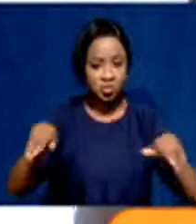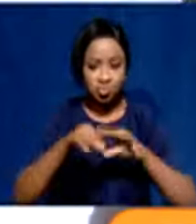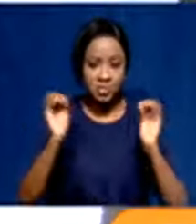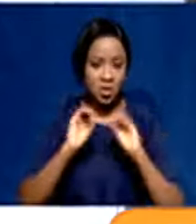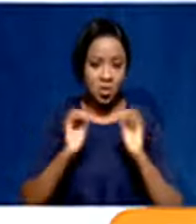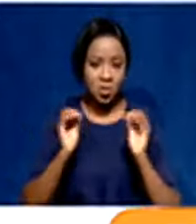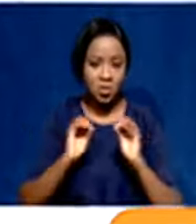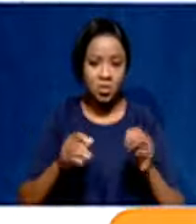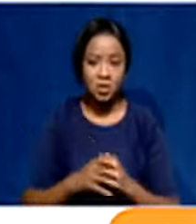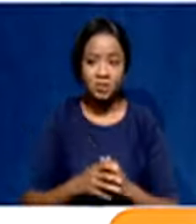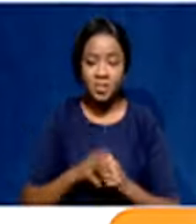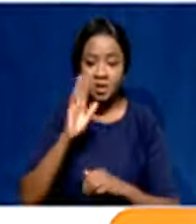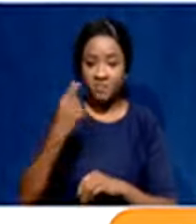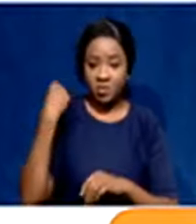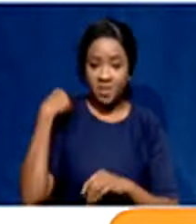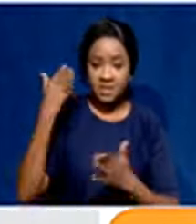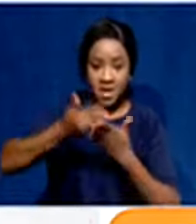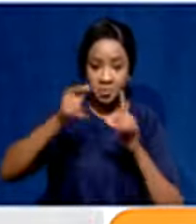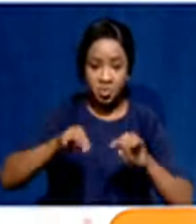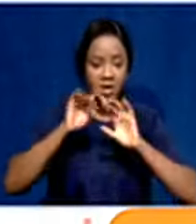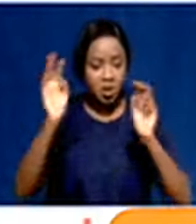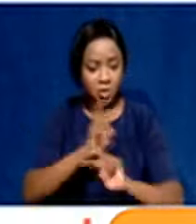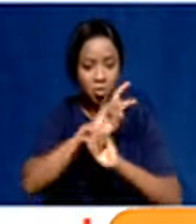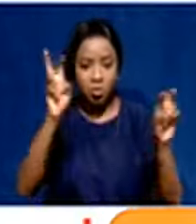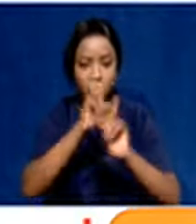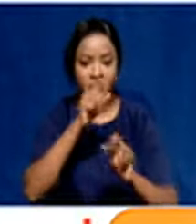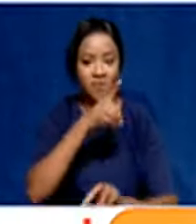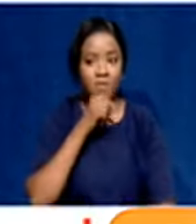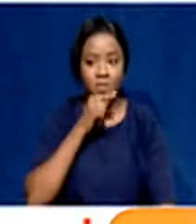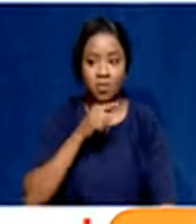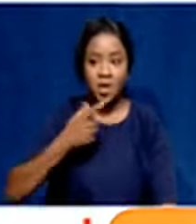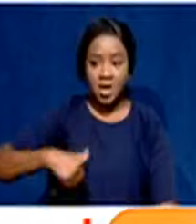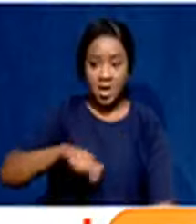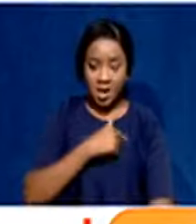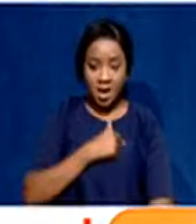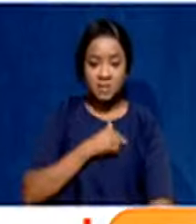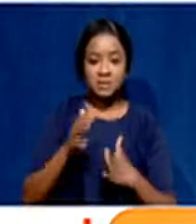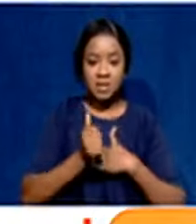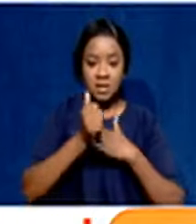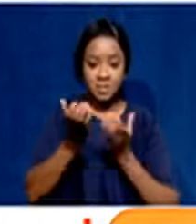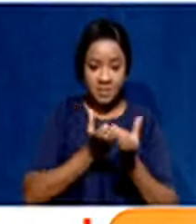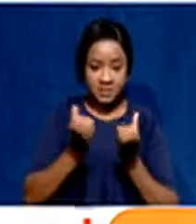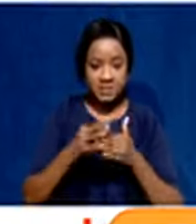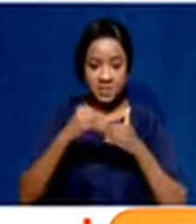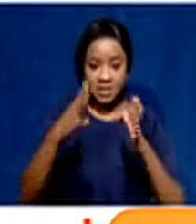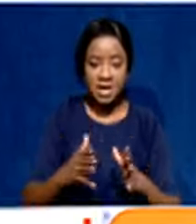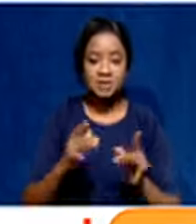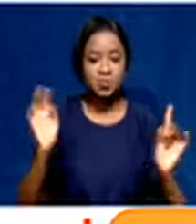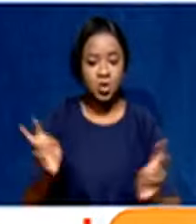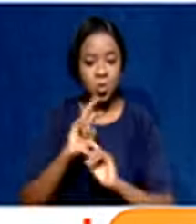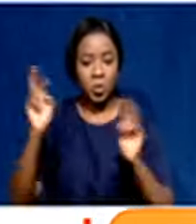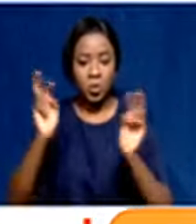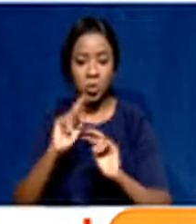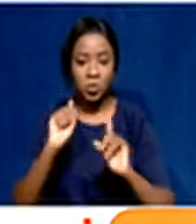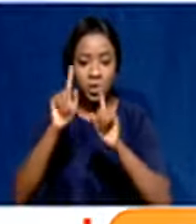tangu jana mpaka leo wu anuta mtoto na sisi kama vizi wafy biashara tulisa ha mpaka